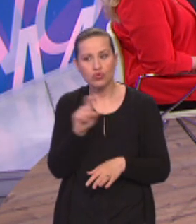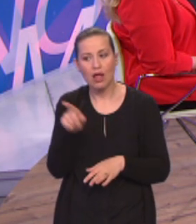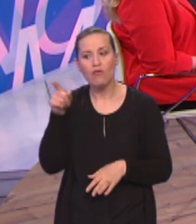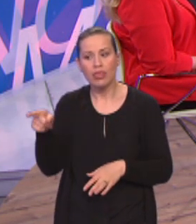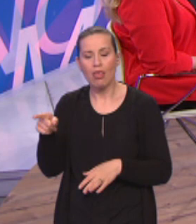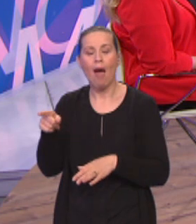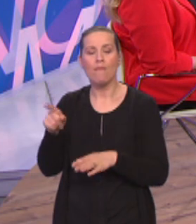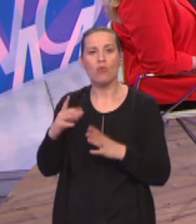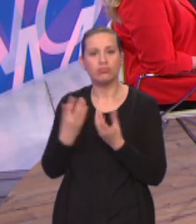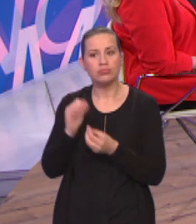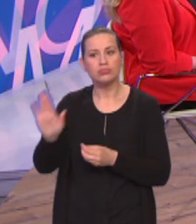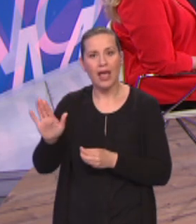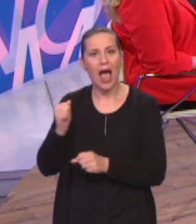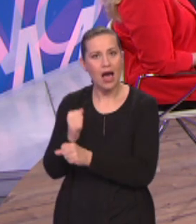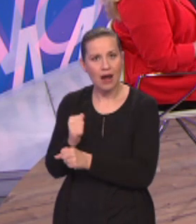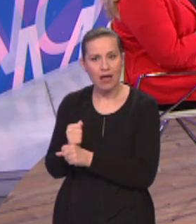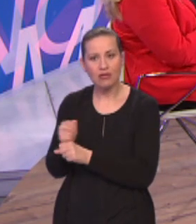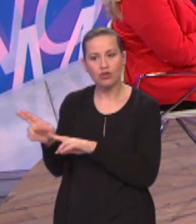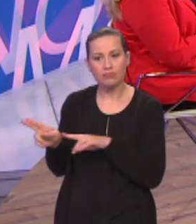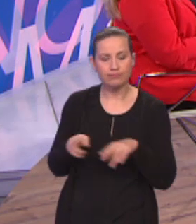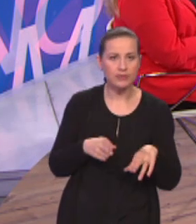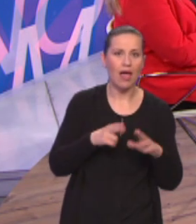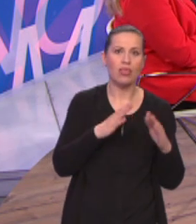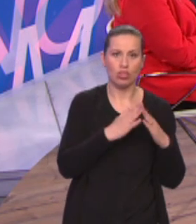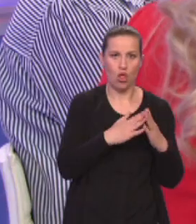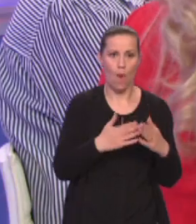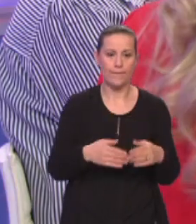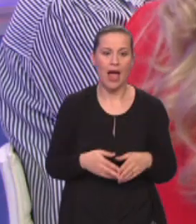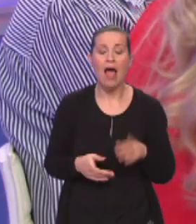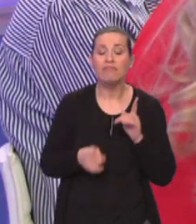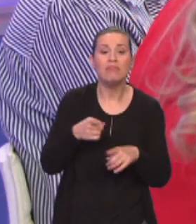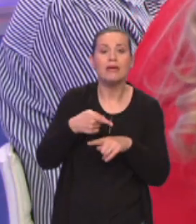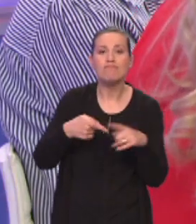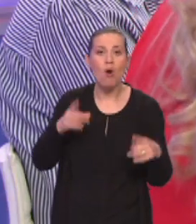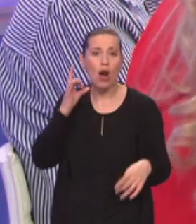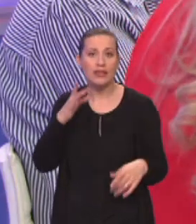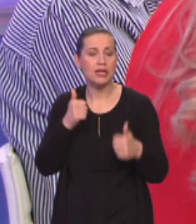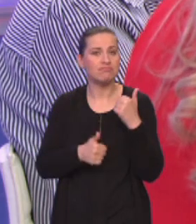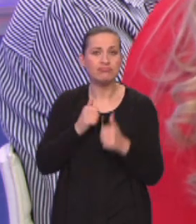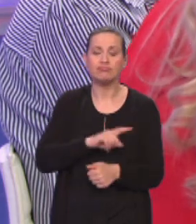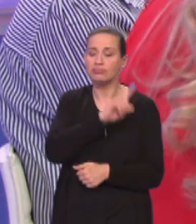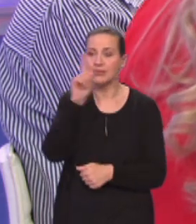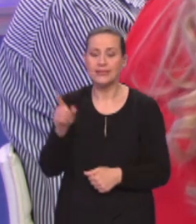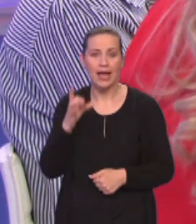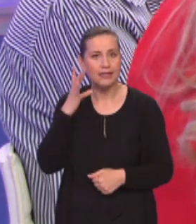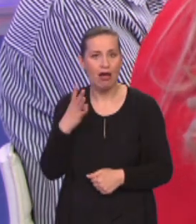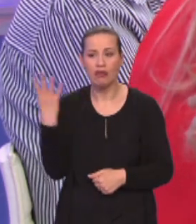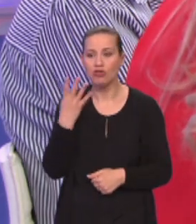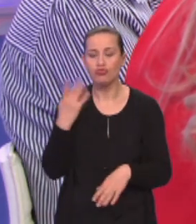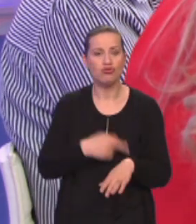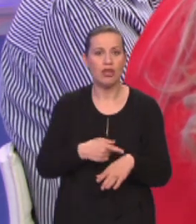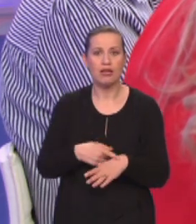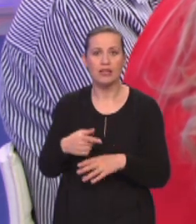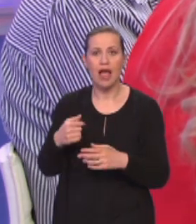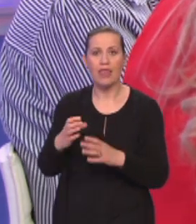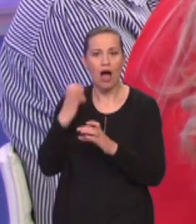radi i ta djeca opet ovisi. Ima ih možda koji su samo po pola dana ili su cijeli dan i opet onda u 4 sata dolazi